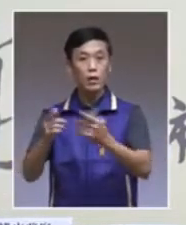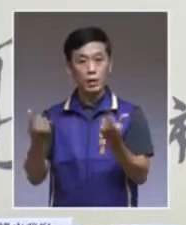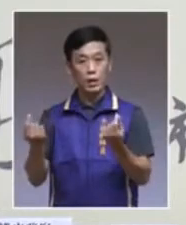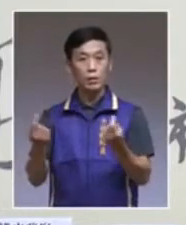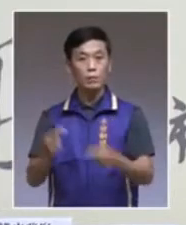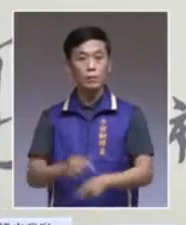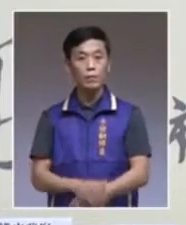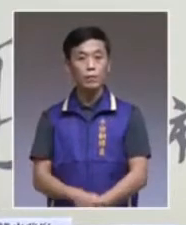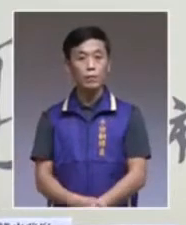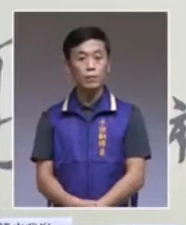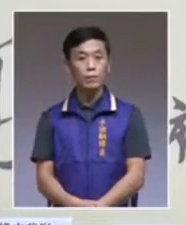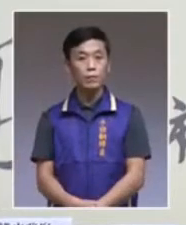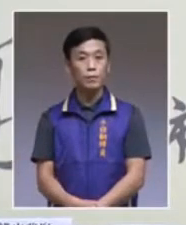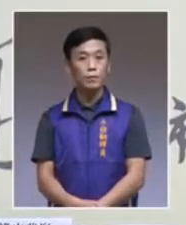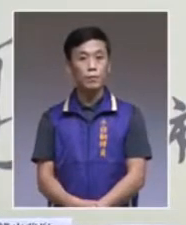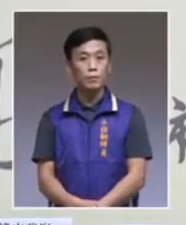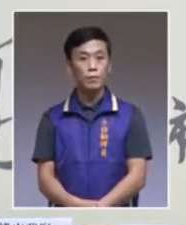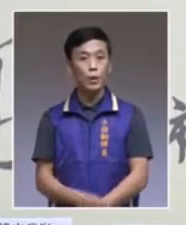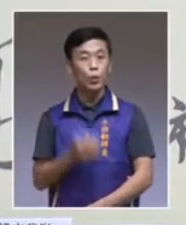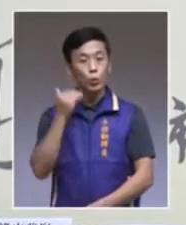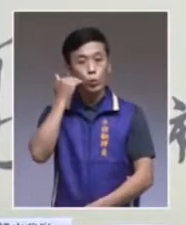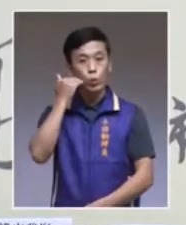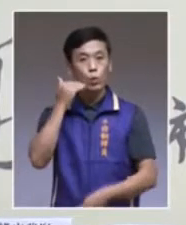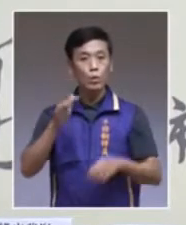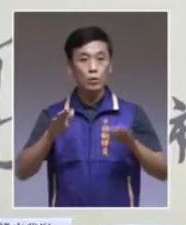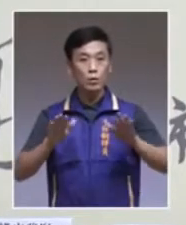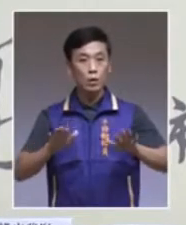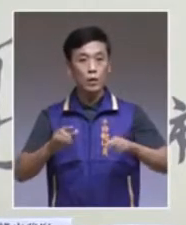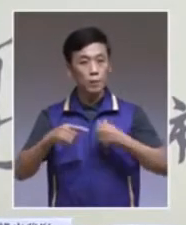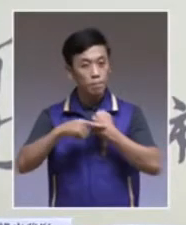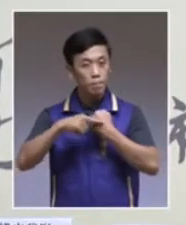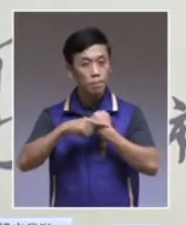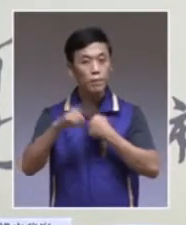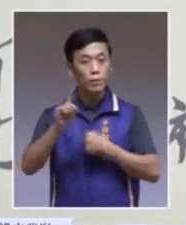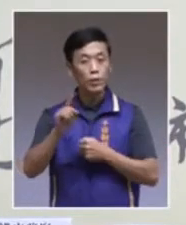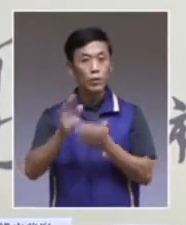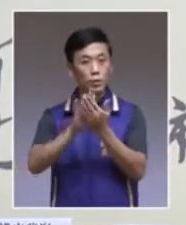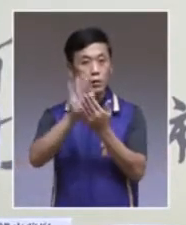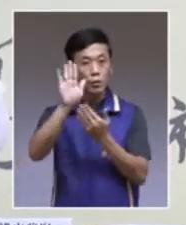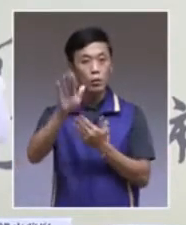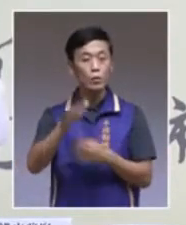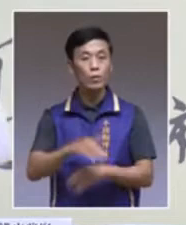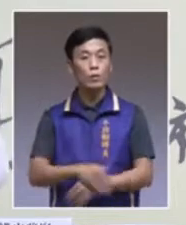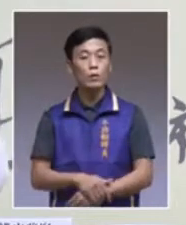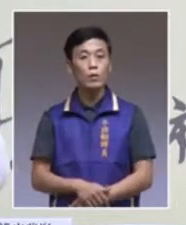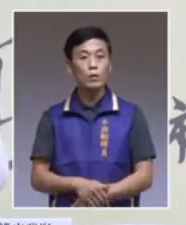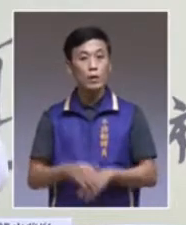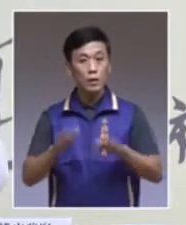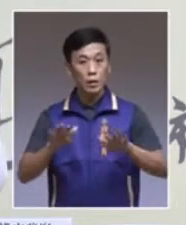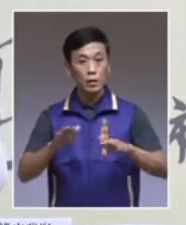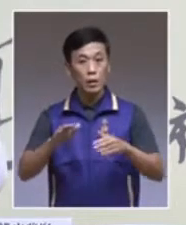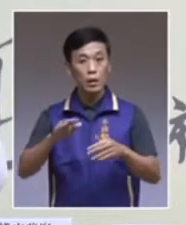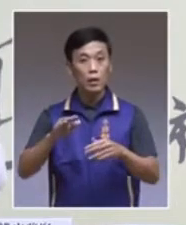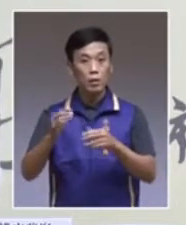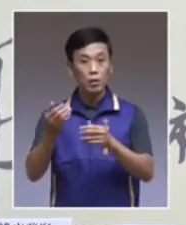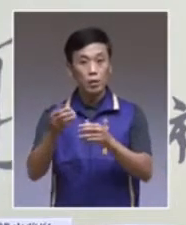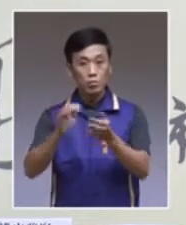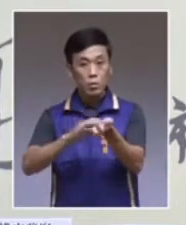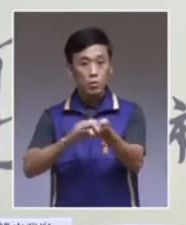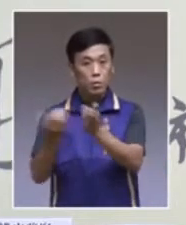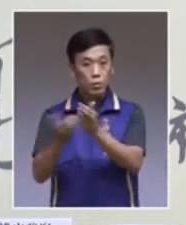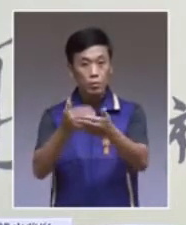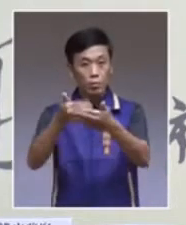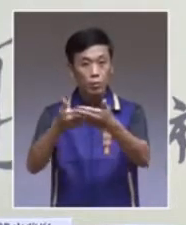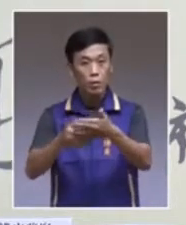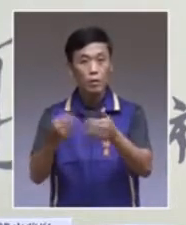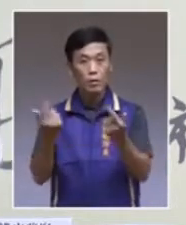的哈。那假如我们现在也在研拟说，那未来我们现在已经降载在实施，譬如说在照顾